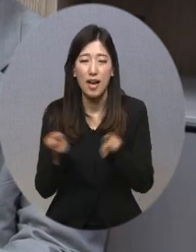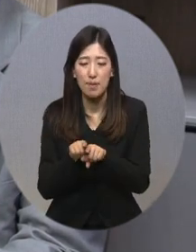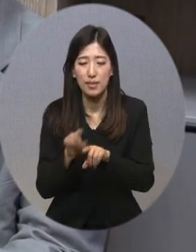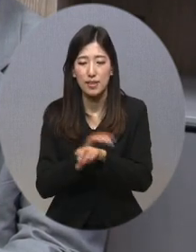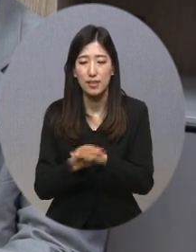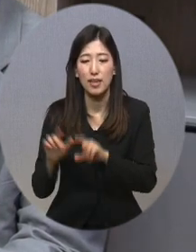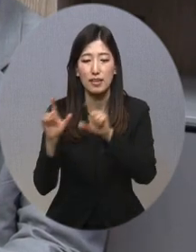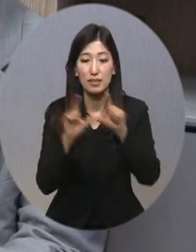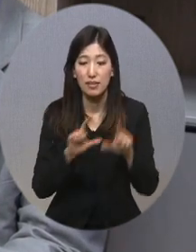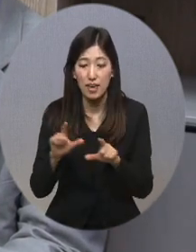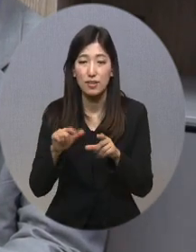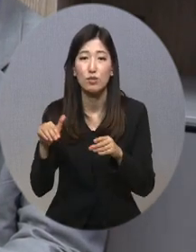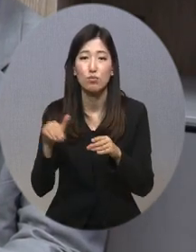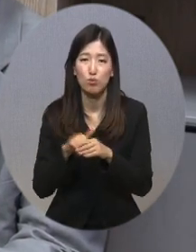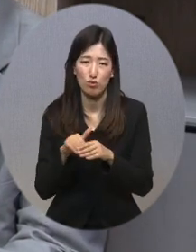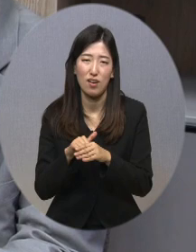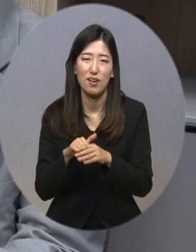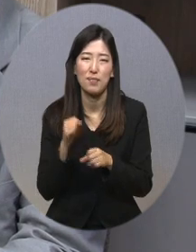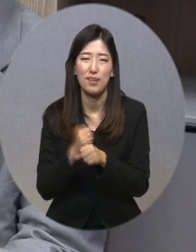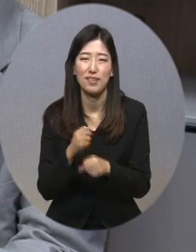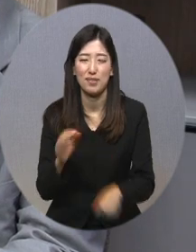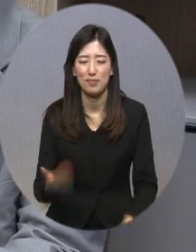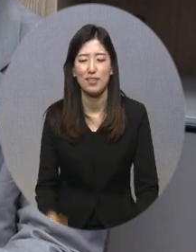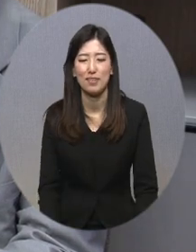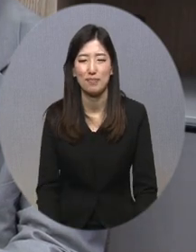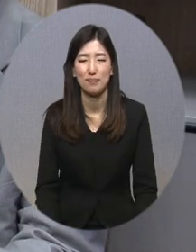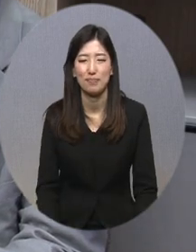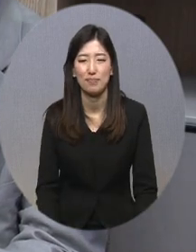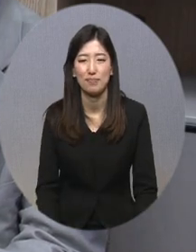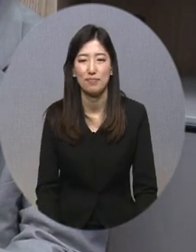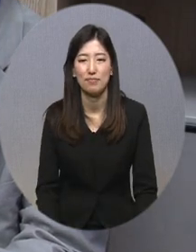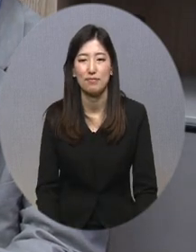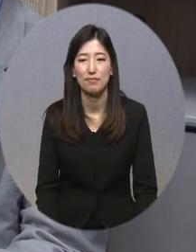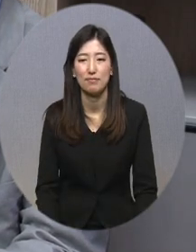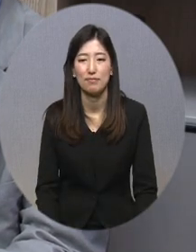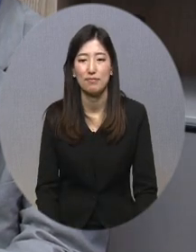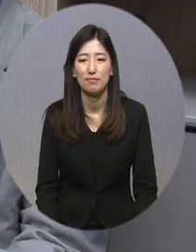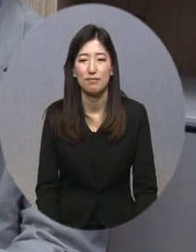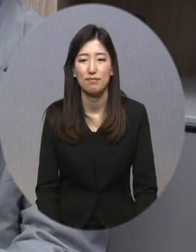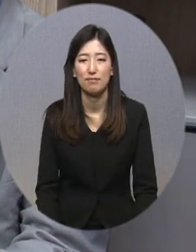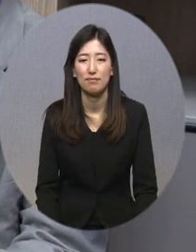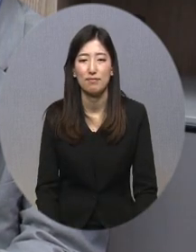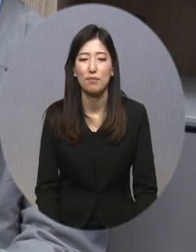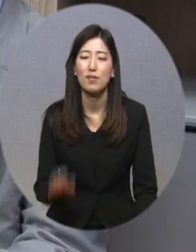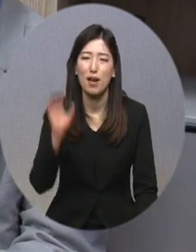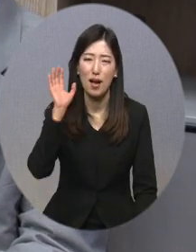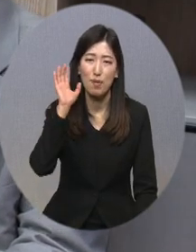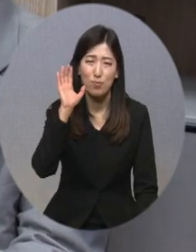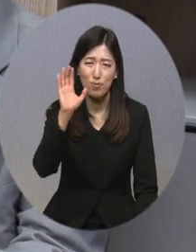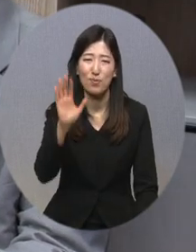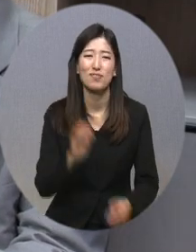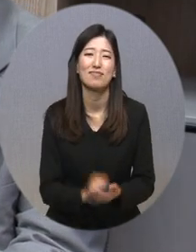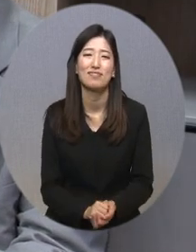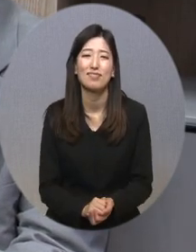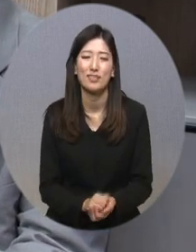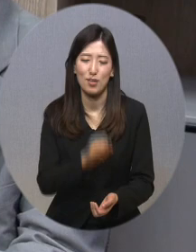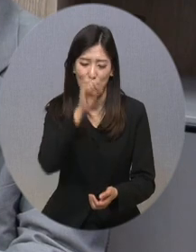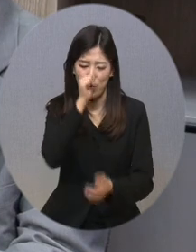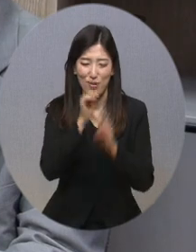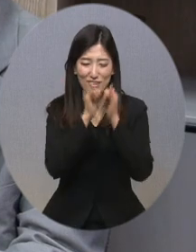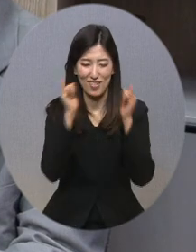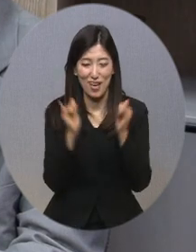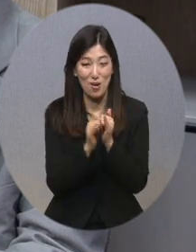생활 문화를 만들어 나가야 될 것 같아요. 네. 뭐 앞으로 정말 아름다운 사회가 될 수 있을 것